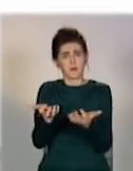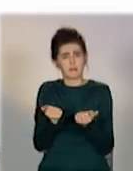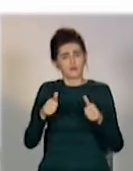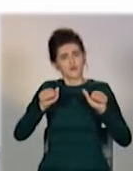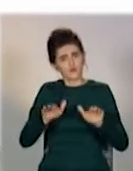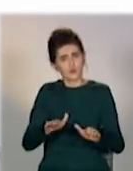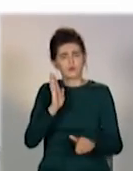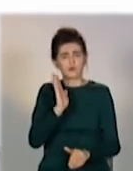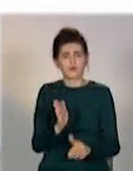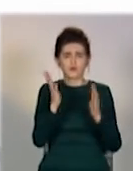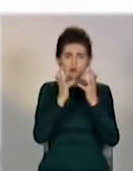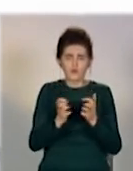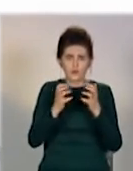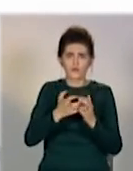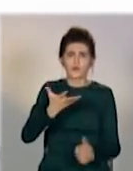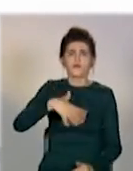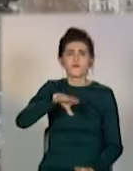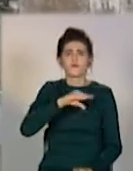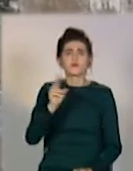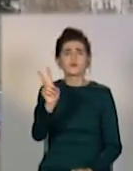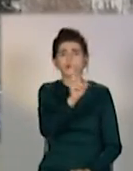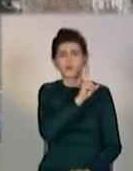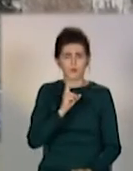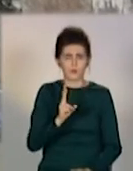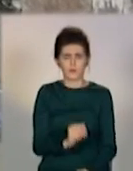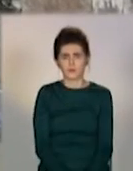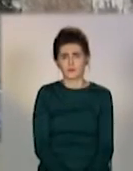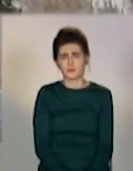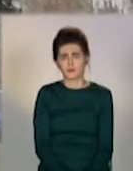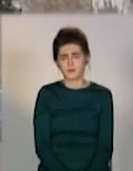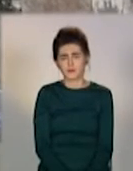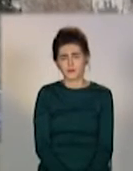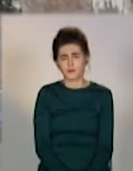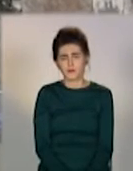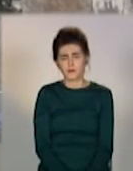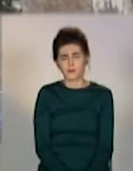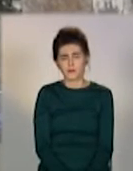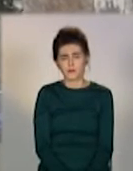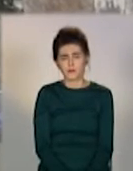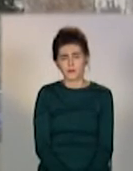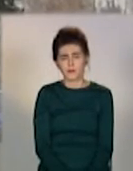повинні будуть врахувати усі зауваження фахівців. Олексій Куделя, Максим Запорожець, телеканал «Донбас».